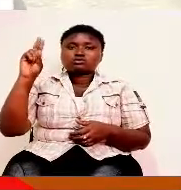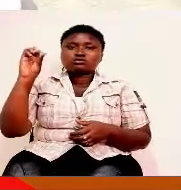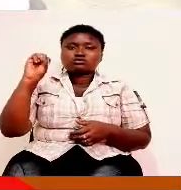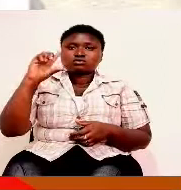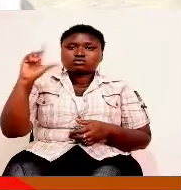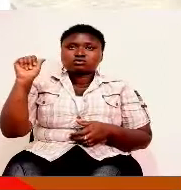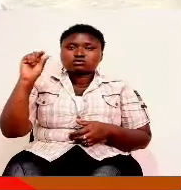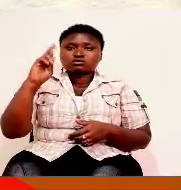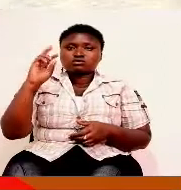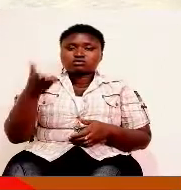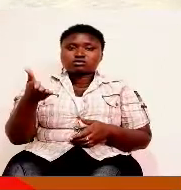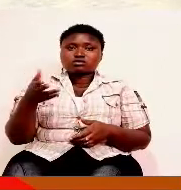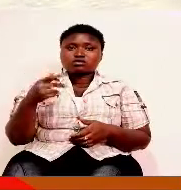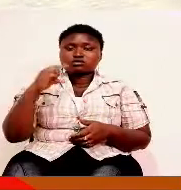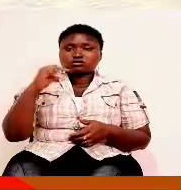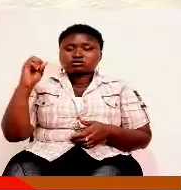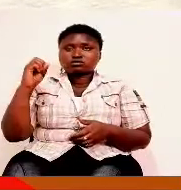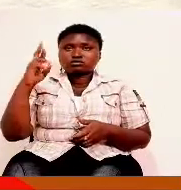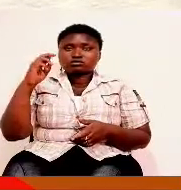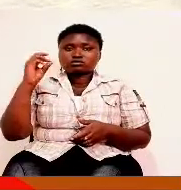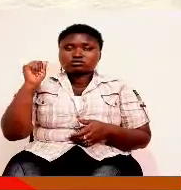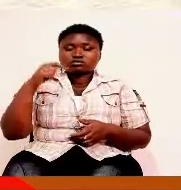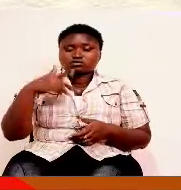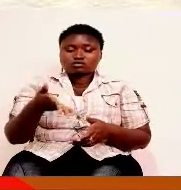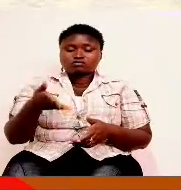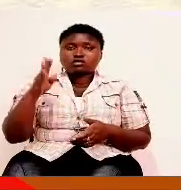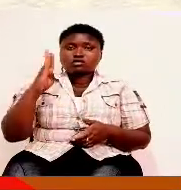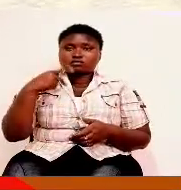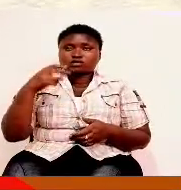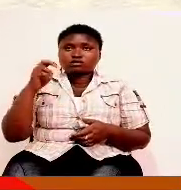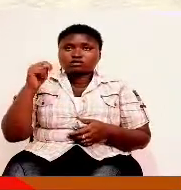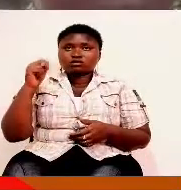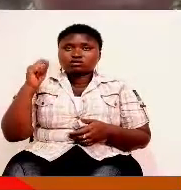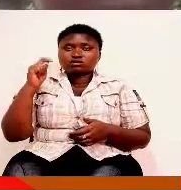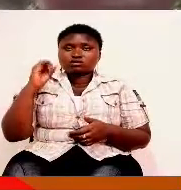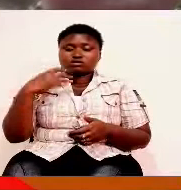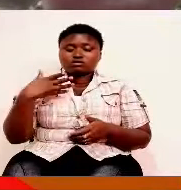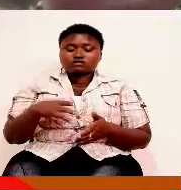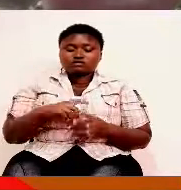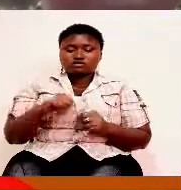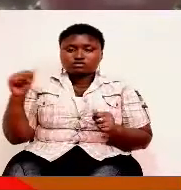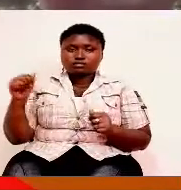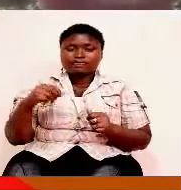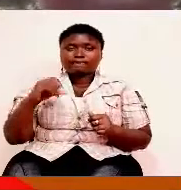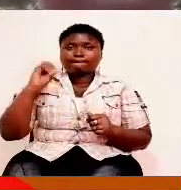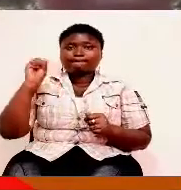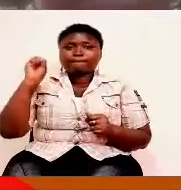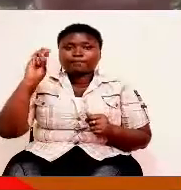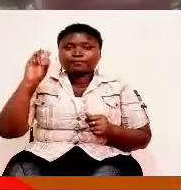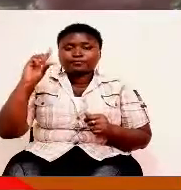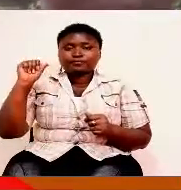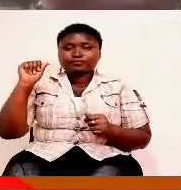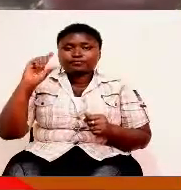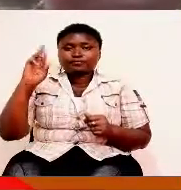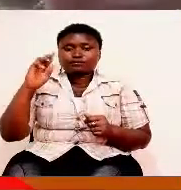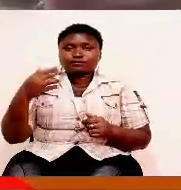wa huku ili ya bahati miaka mingi muno. Anenyona gegea kanoro wega. Ule wina sora ahudha gira sora. Na ule atari aga